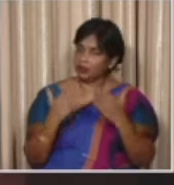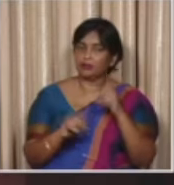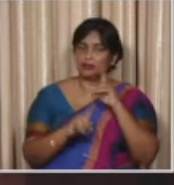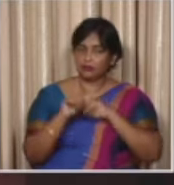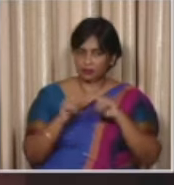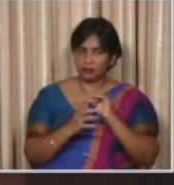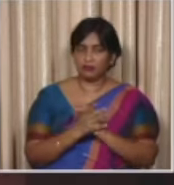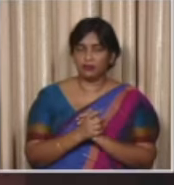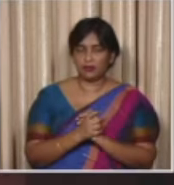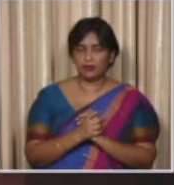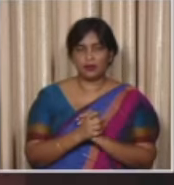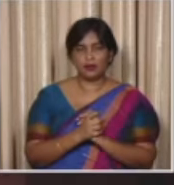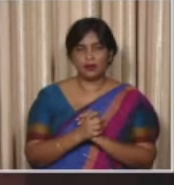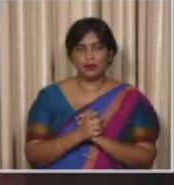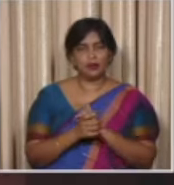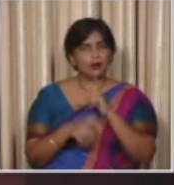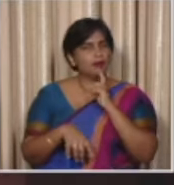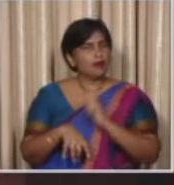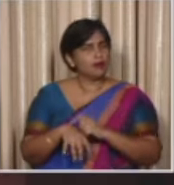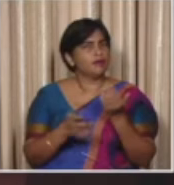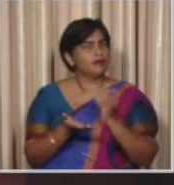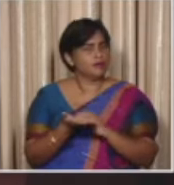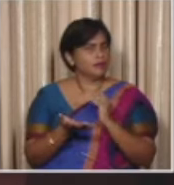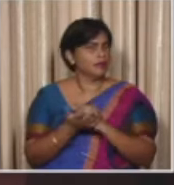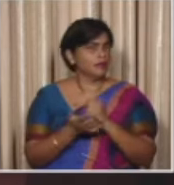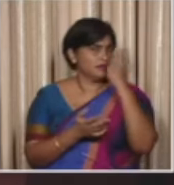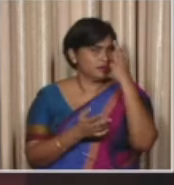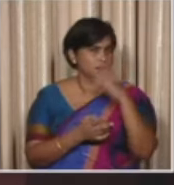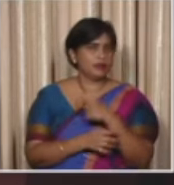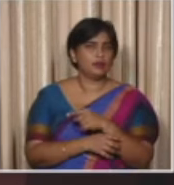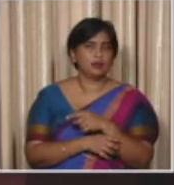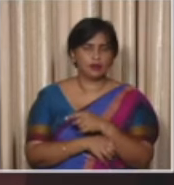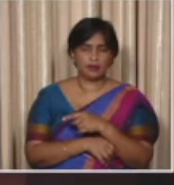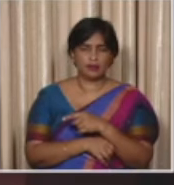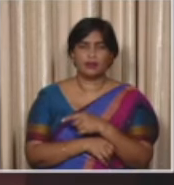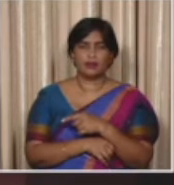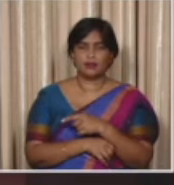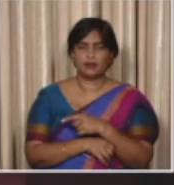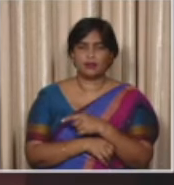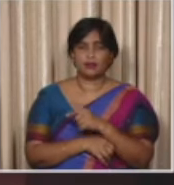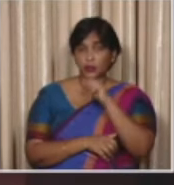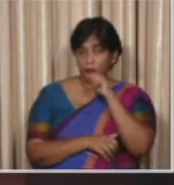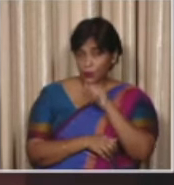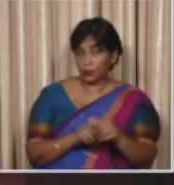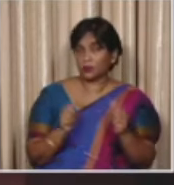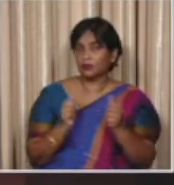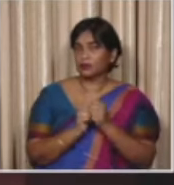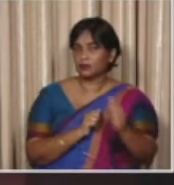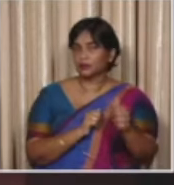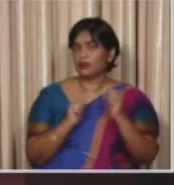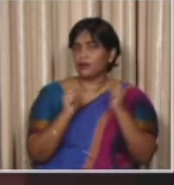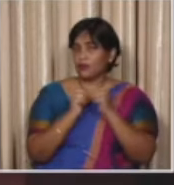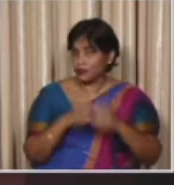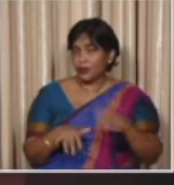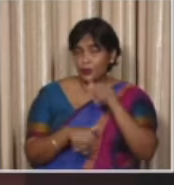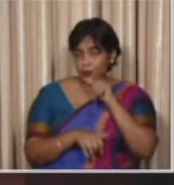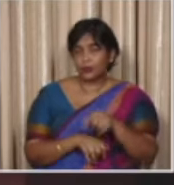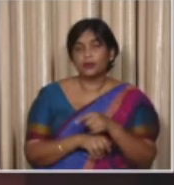කරාට. ඇත්තටම අවස්ථා ගණනාවකදී සිදු විය යුතු දේ, කළ යුතු